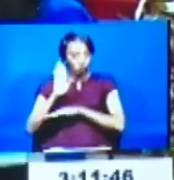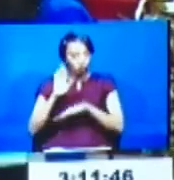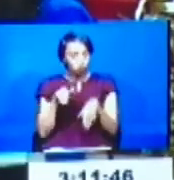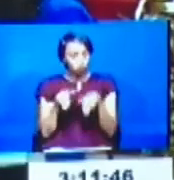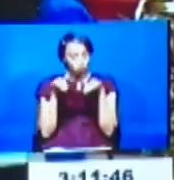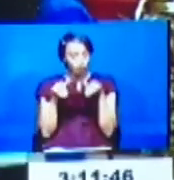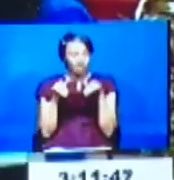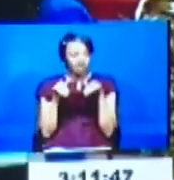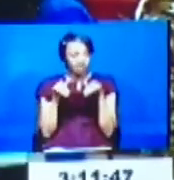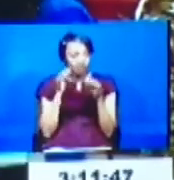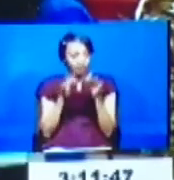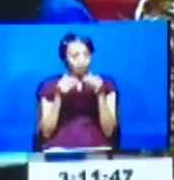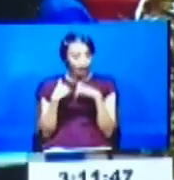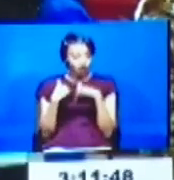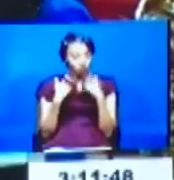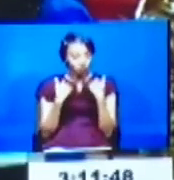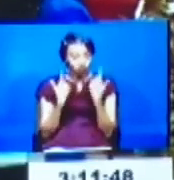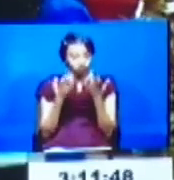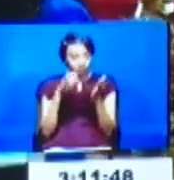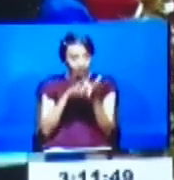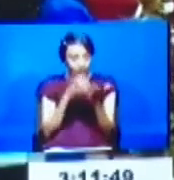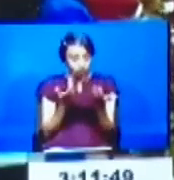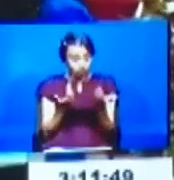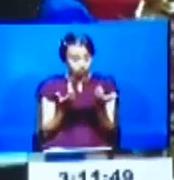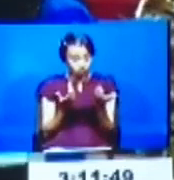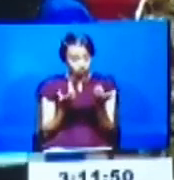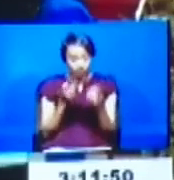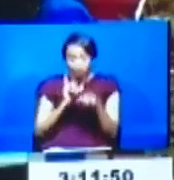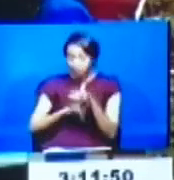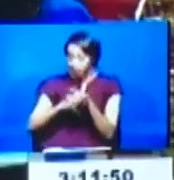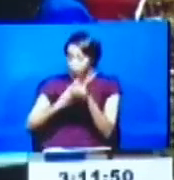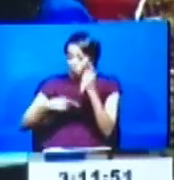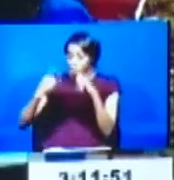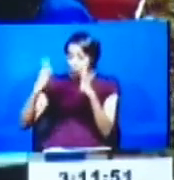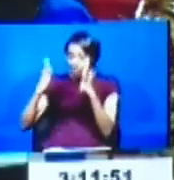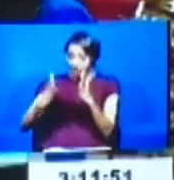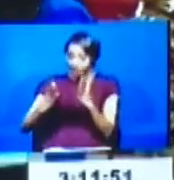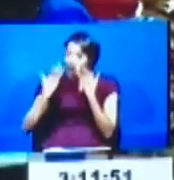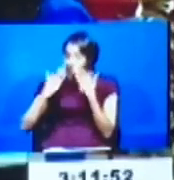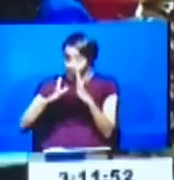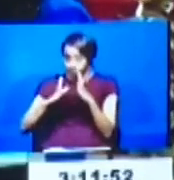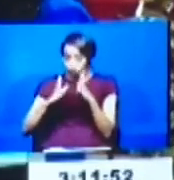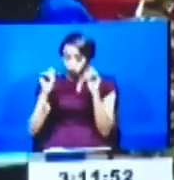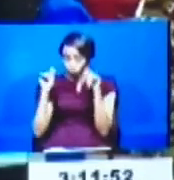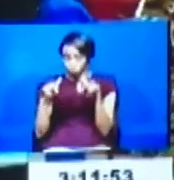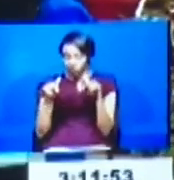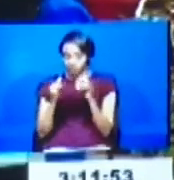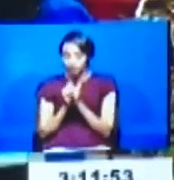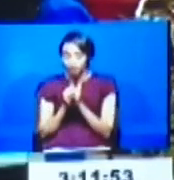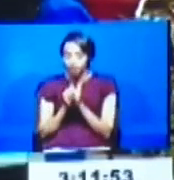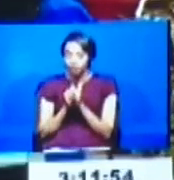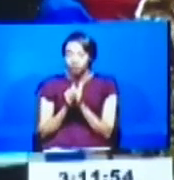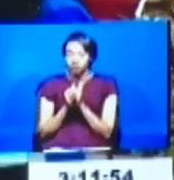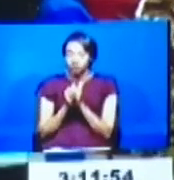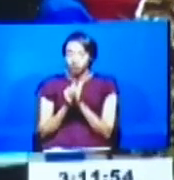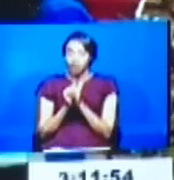kiyinza okuba nga kitegeeza nti tebamujemedde naye ne bagaana olonda kuba waliwo okuba nti bamujemedde naye ne bagaana ne